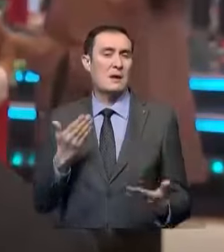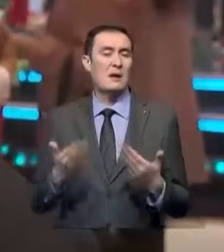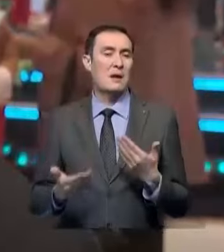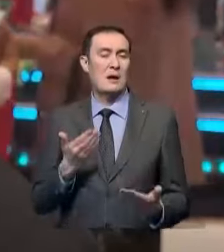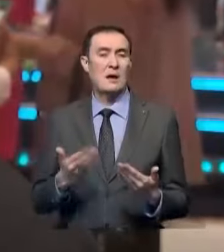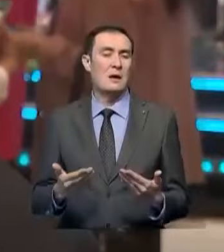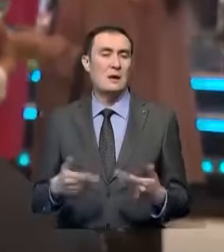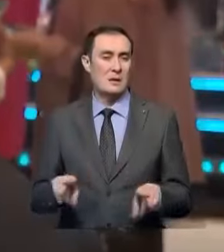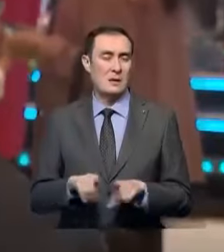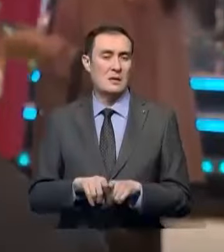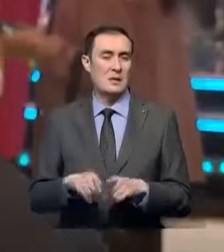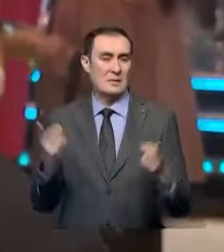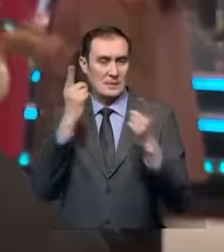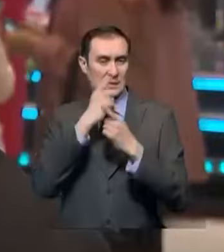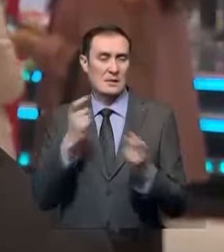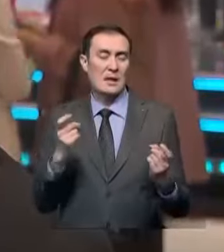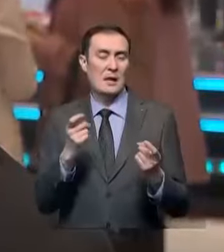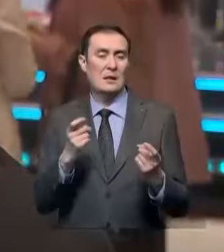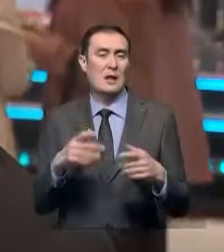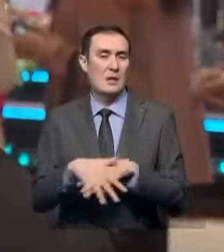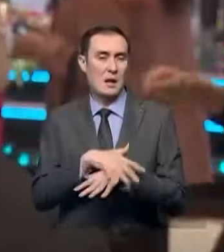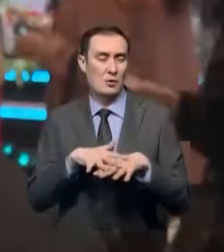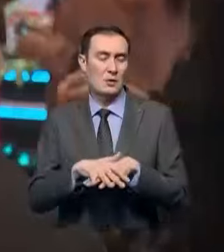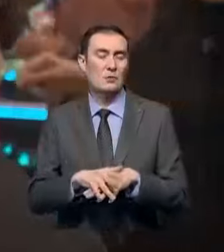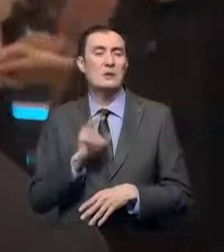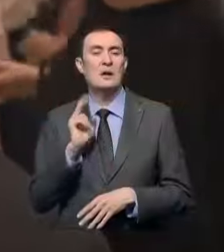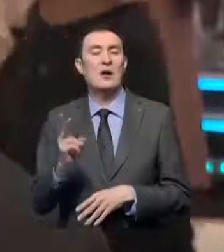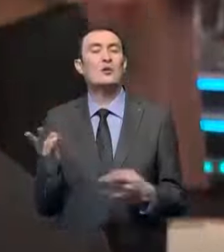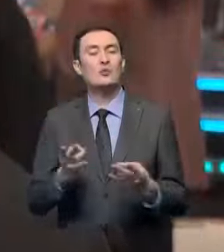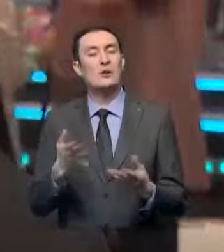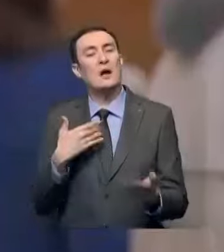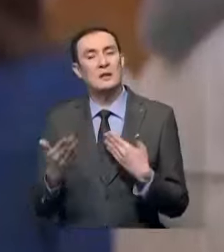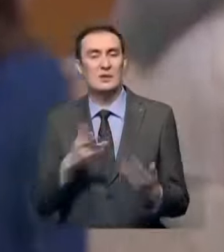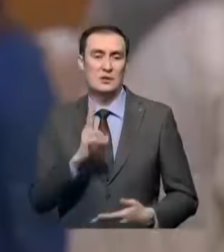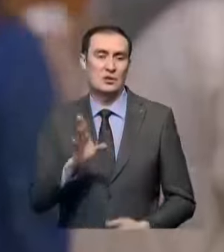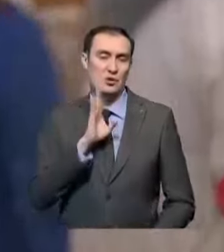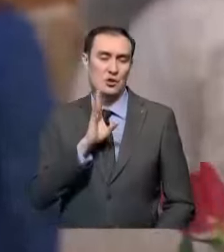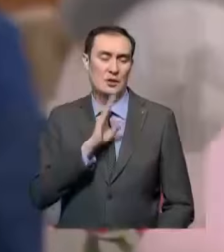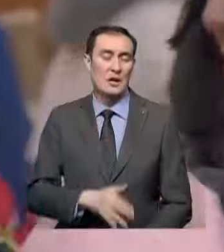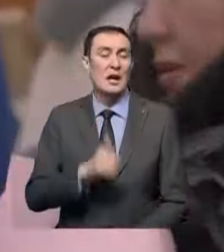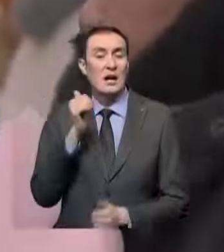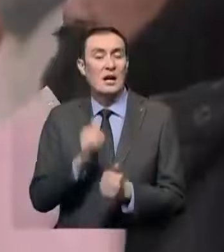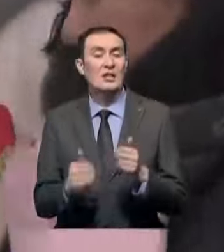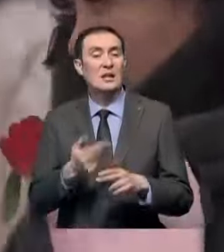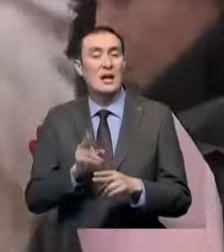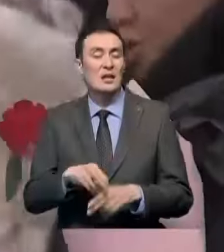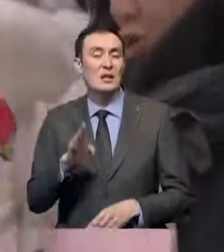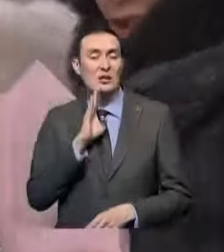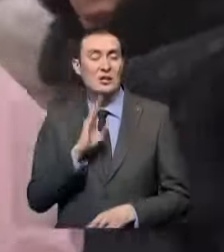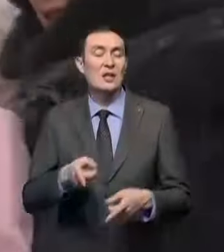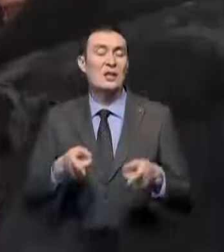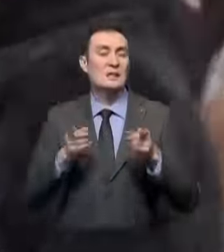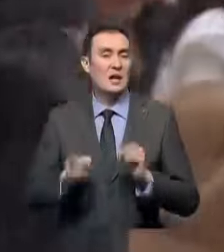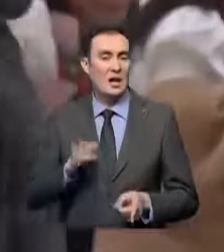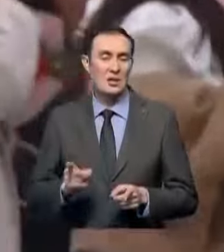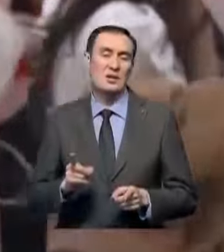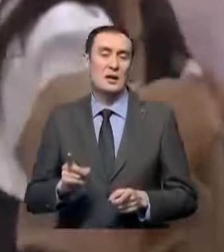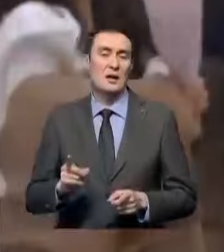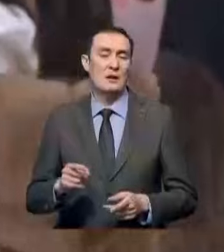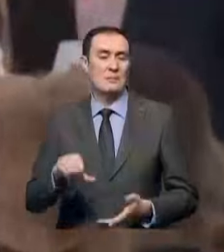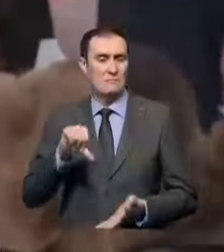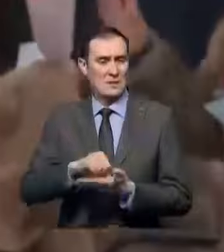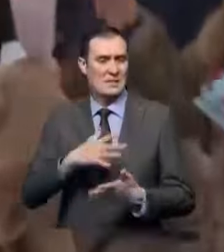наверное, своего рода сигналом для всего общества, как надо относиться к женщине. Каждая из этих женщин – самый настоящий боец.